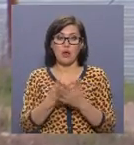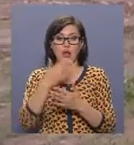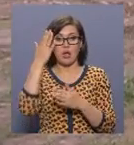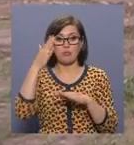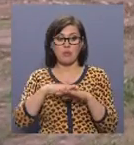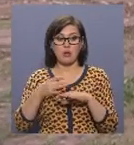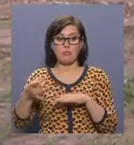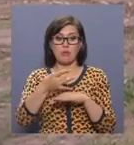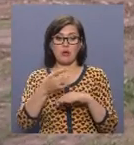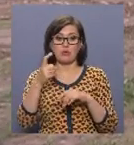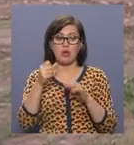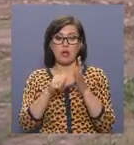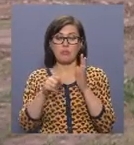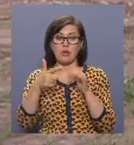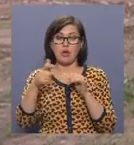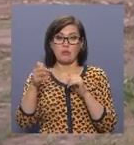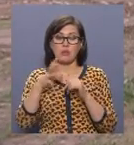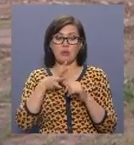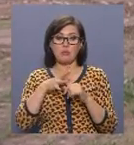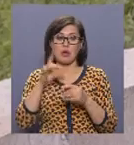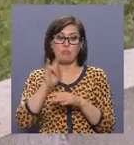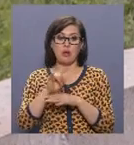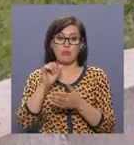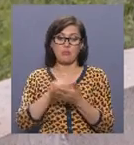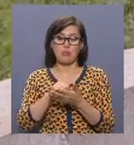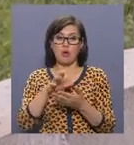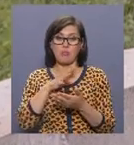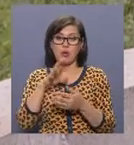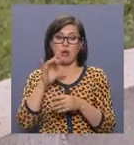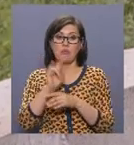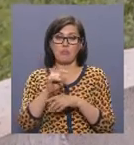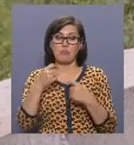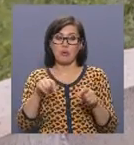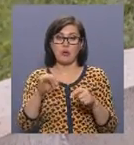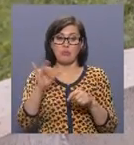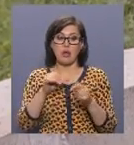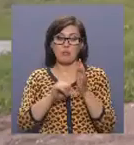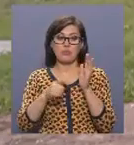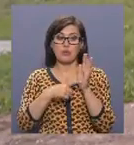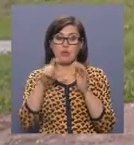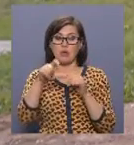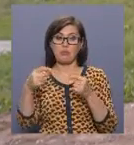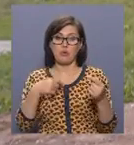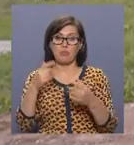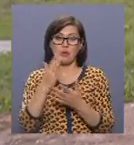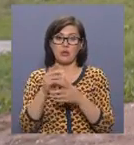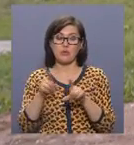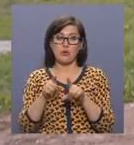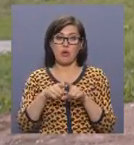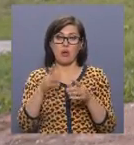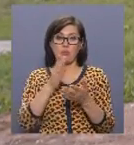аймақ маңынан 160 гектардай жерді жалған құжатпен сатып жіберіпті. Қазір соның салдарынан 60-70 адам зардап шегіп отыр деген болжам